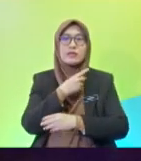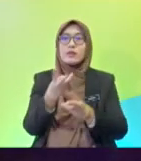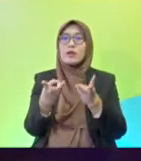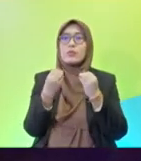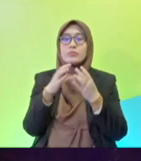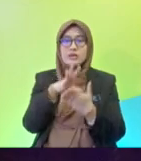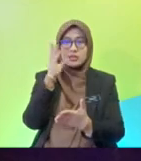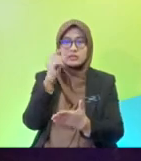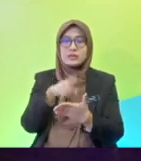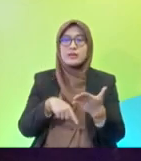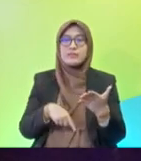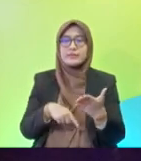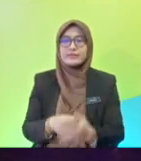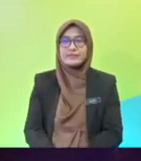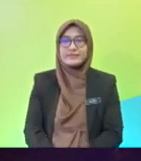cinta